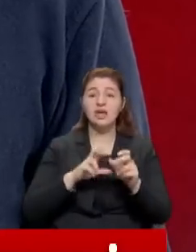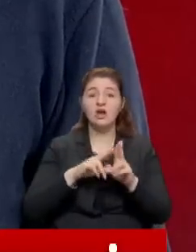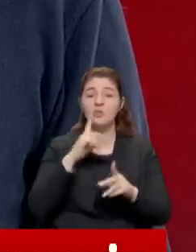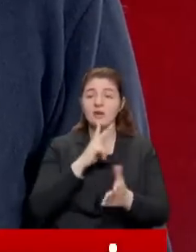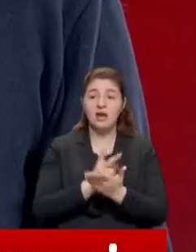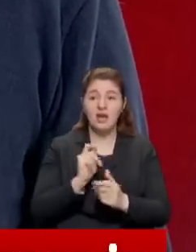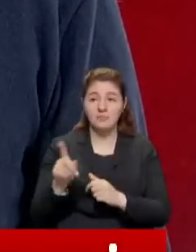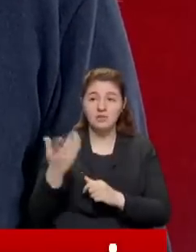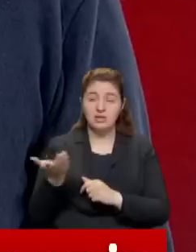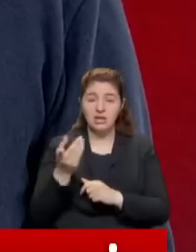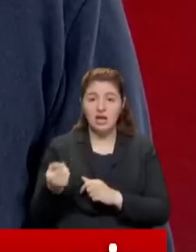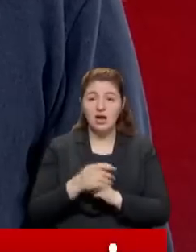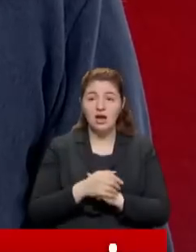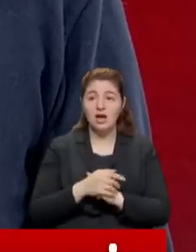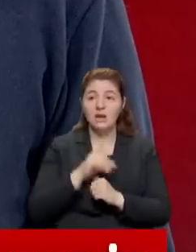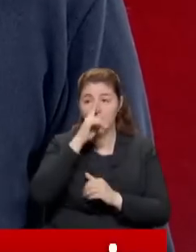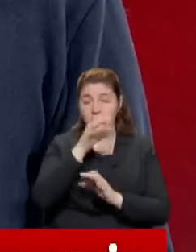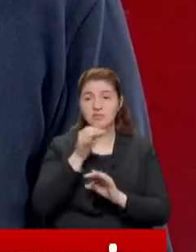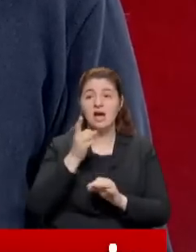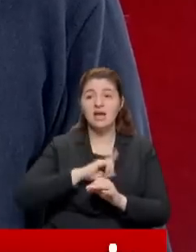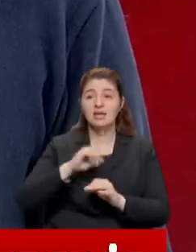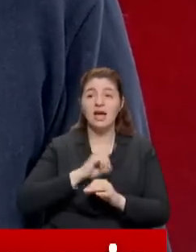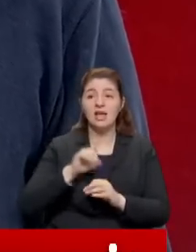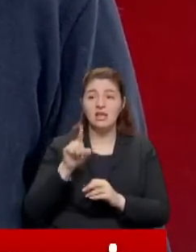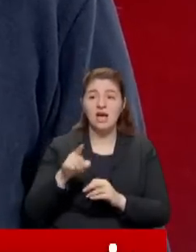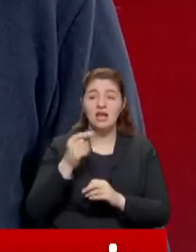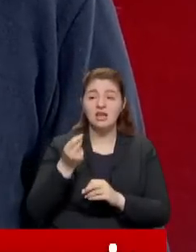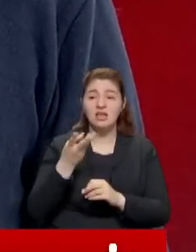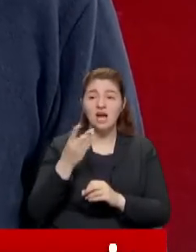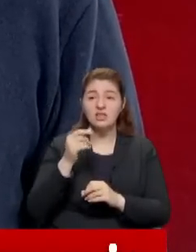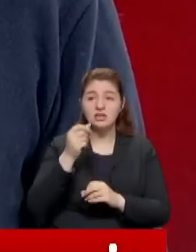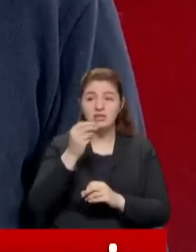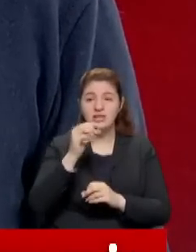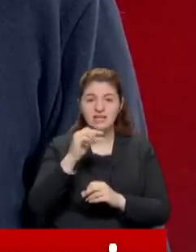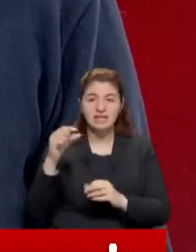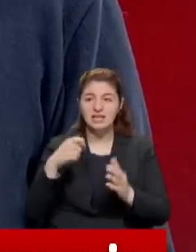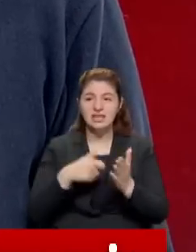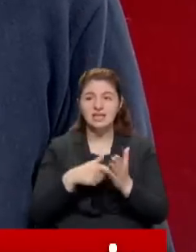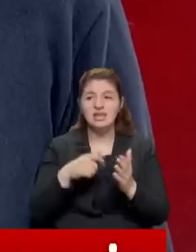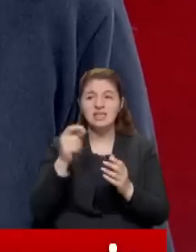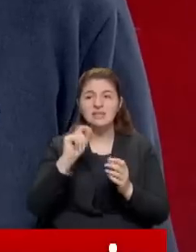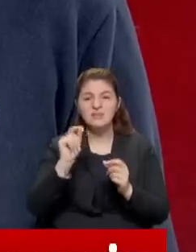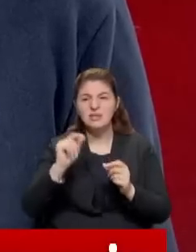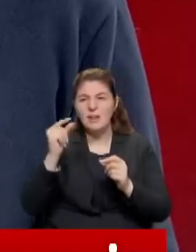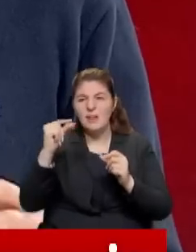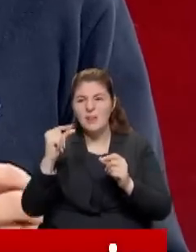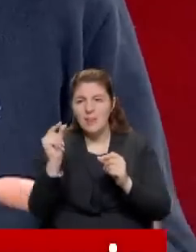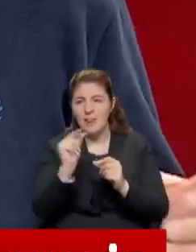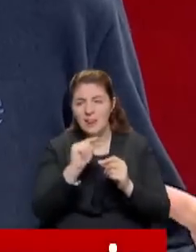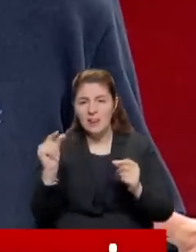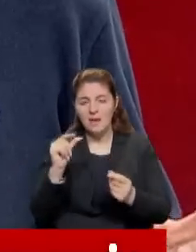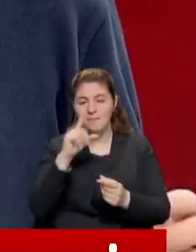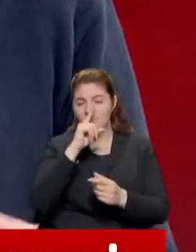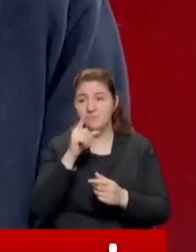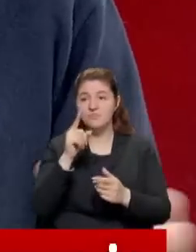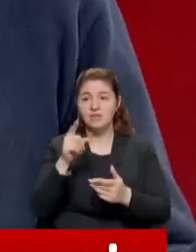bir karar almıştı mesela. Bağımsız adaylar da kaç punto yazıyla, böyle pire gibi harflerle seçim